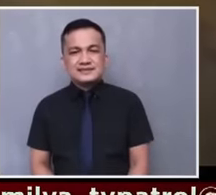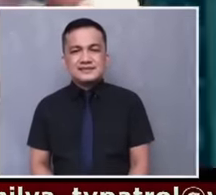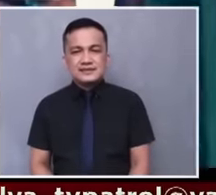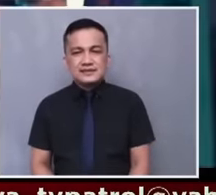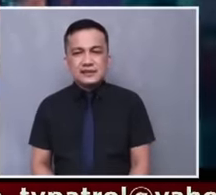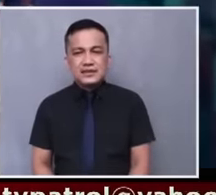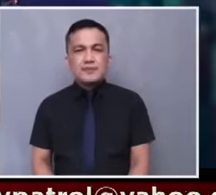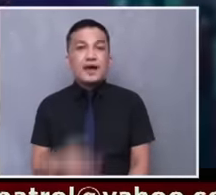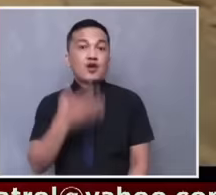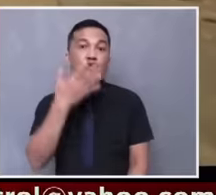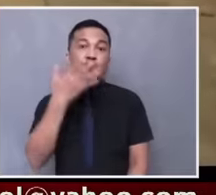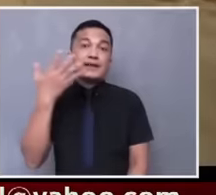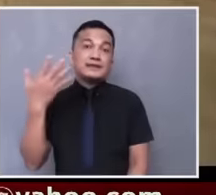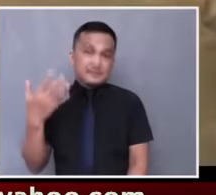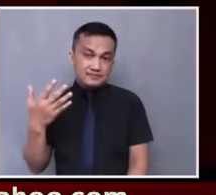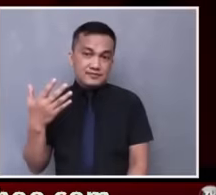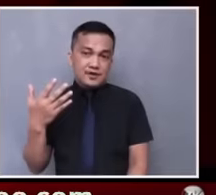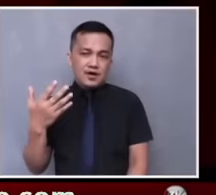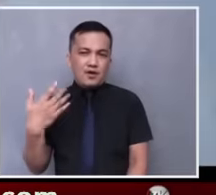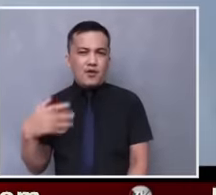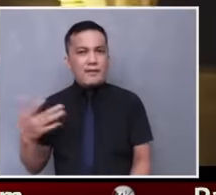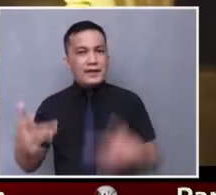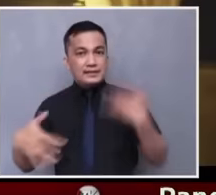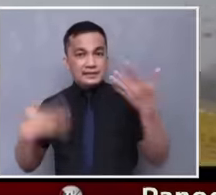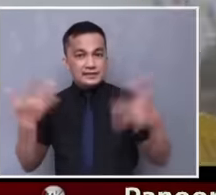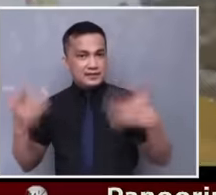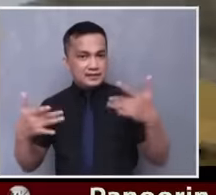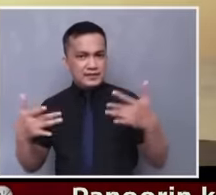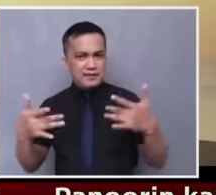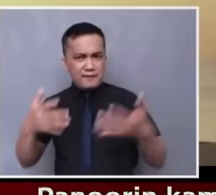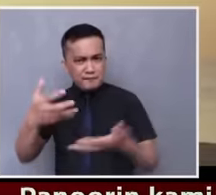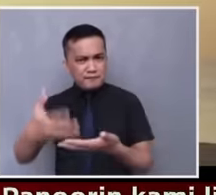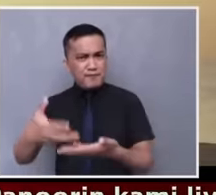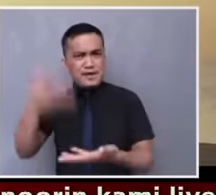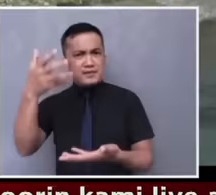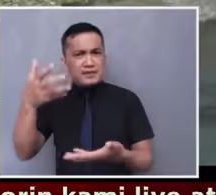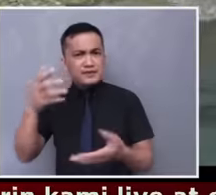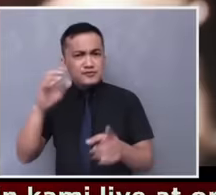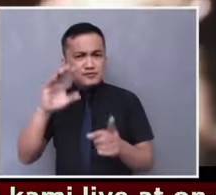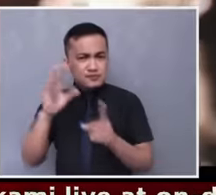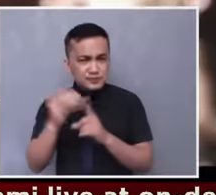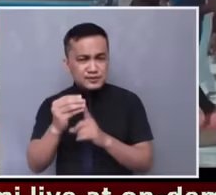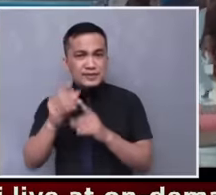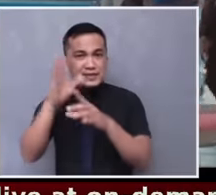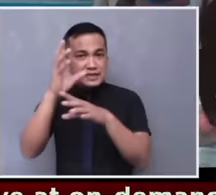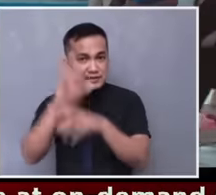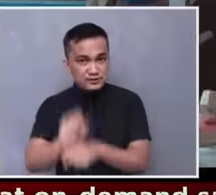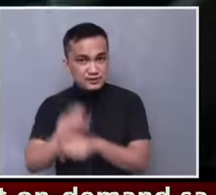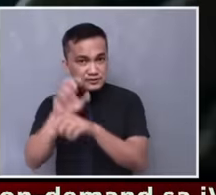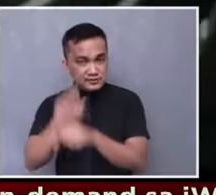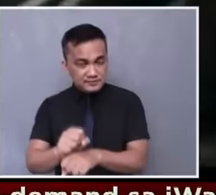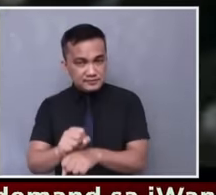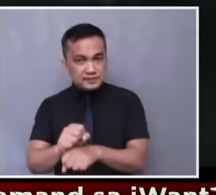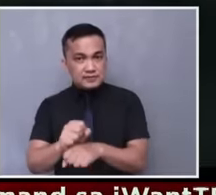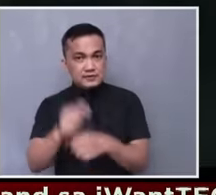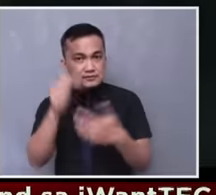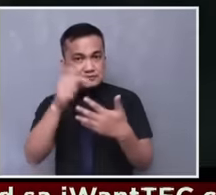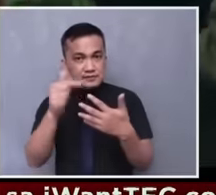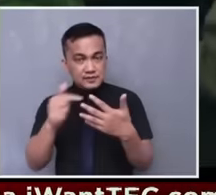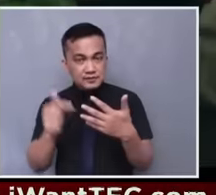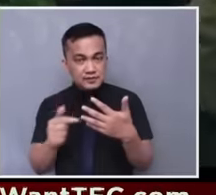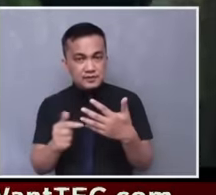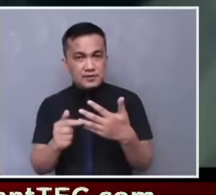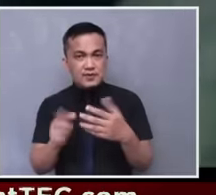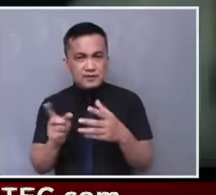Makulay, masigla, at mayaman sa kultura at tradisyon. Ilan lang ito sa mga una